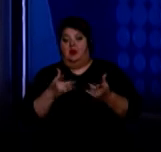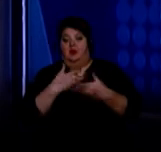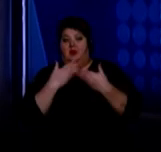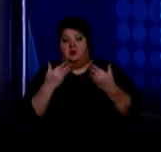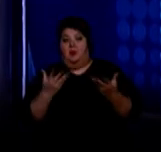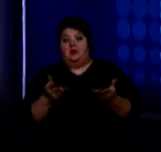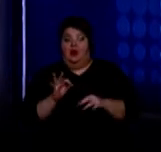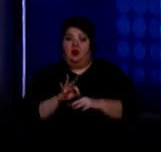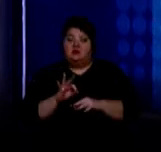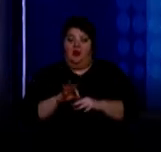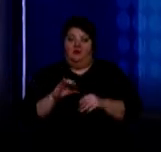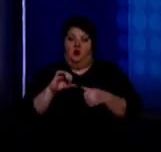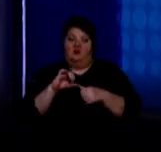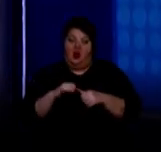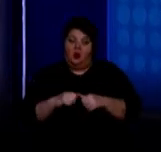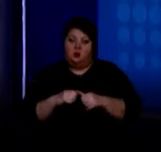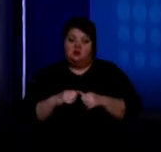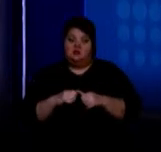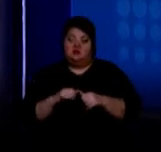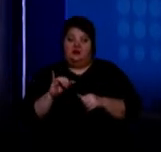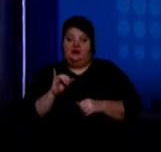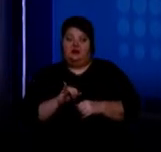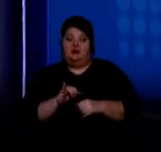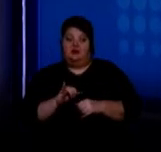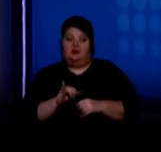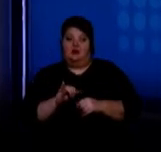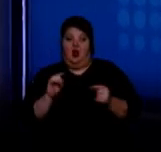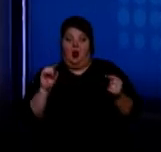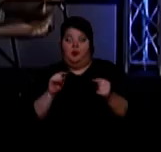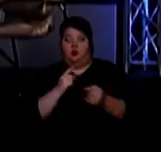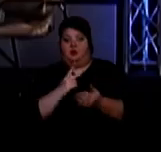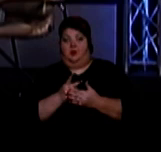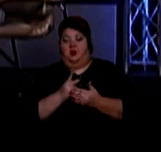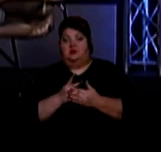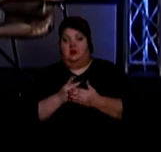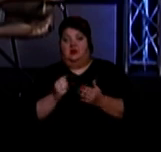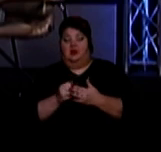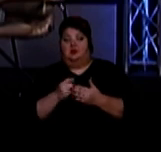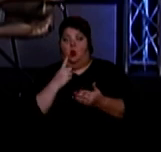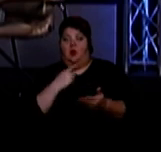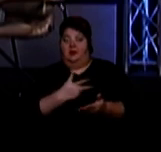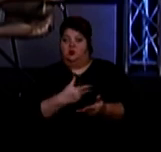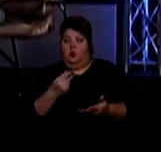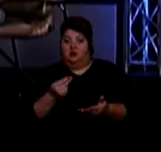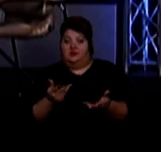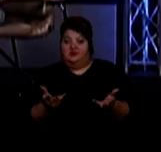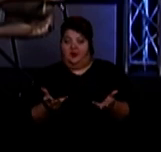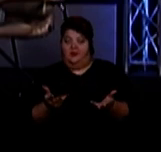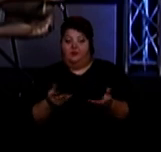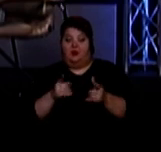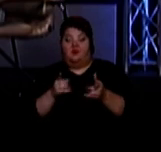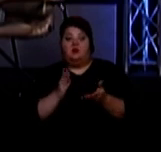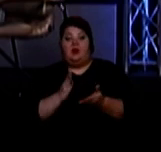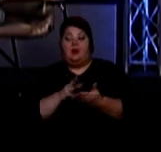ніяких захворювань хронічних. Це і протипоказання до донорства, я вже ми переходимо до цього вже. Вони